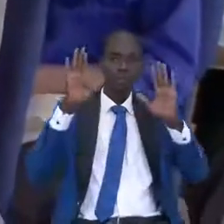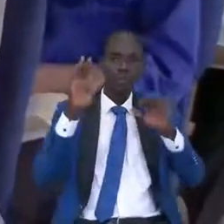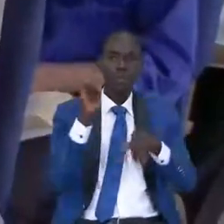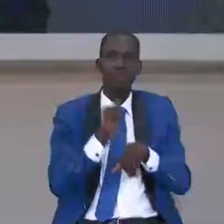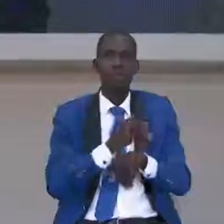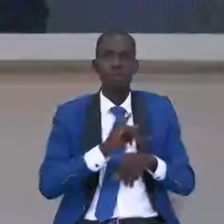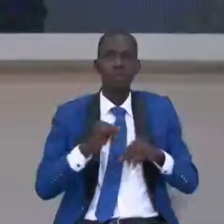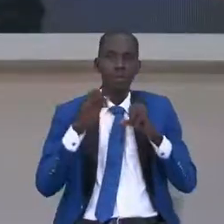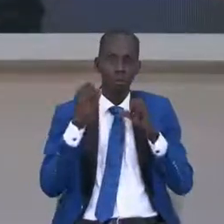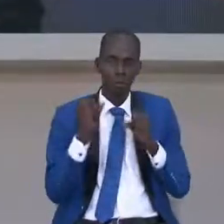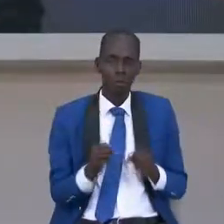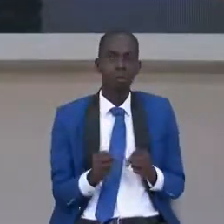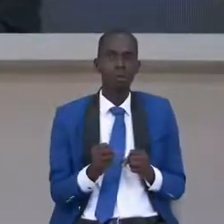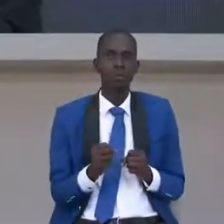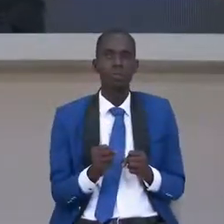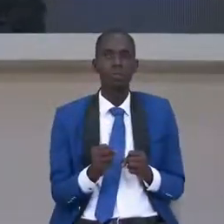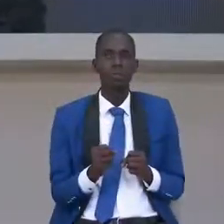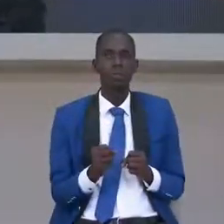prodigieuse